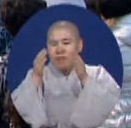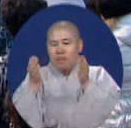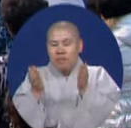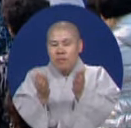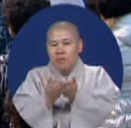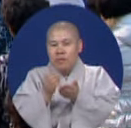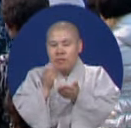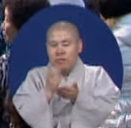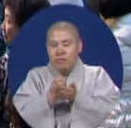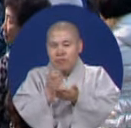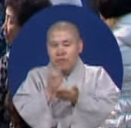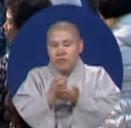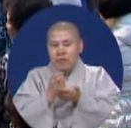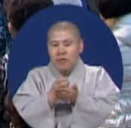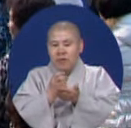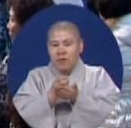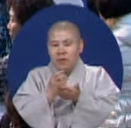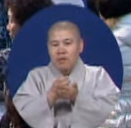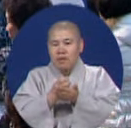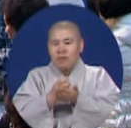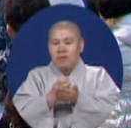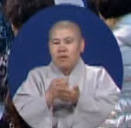일체만법이 불이자성이라.